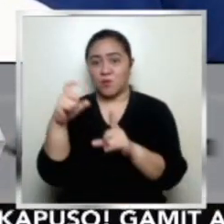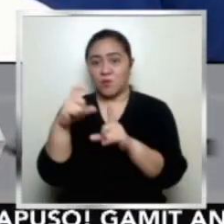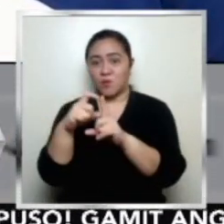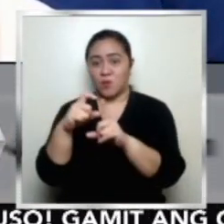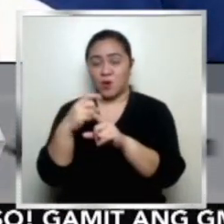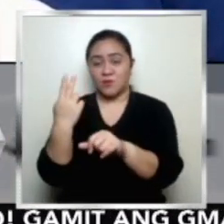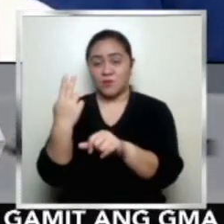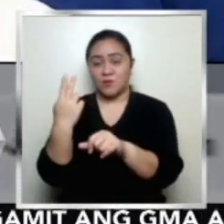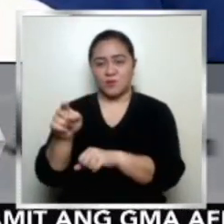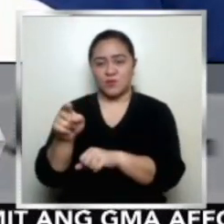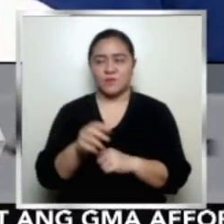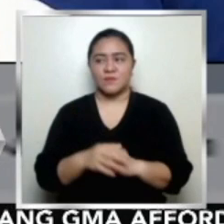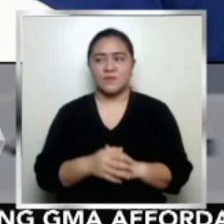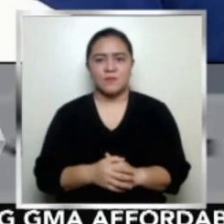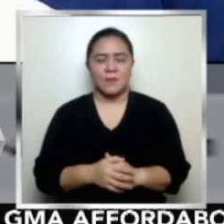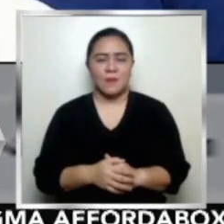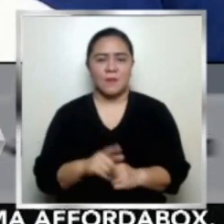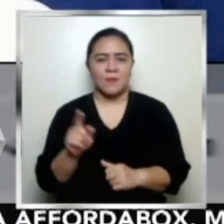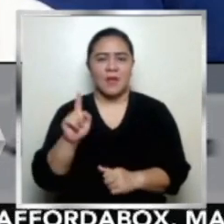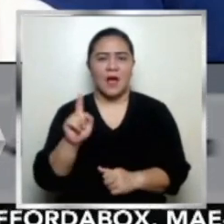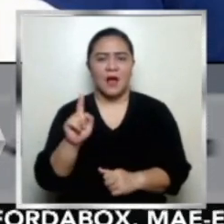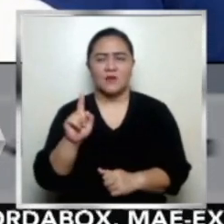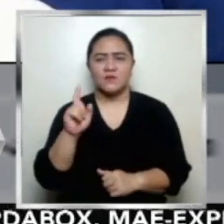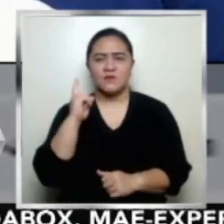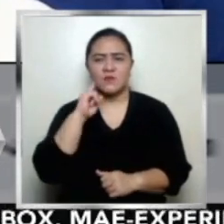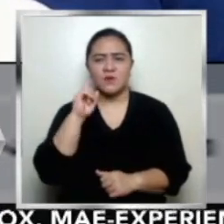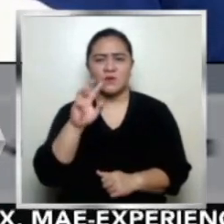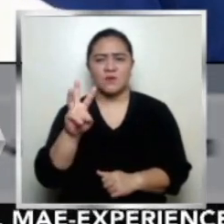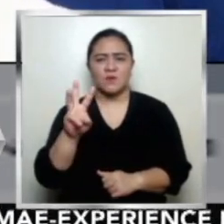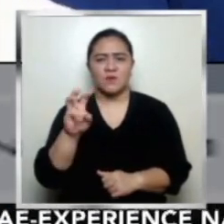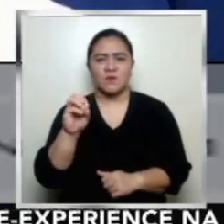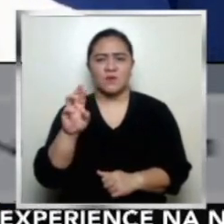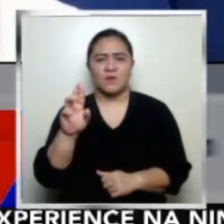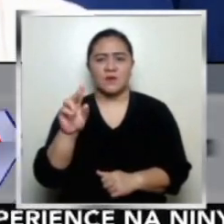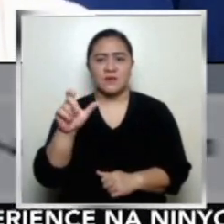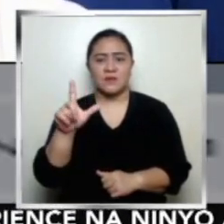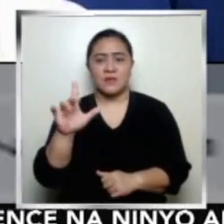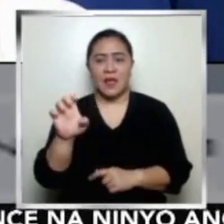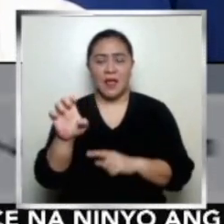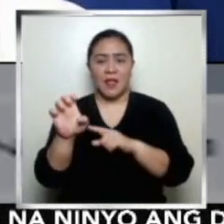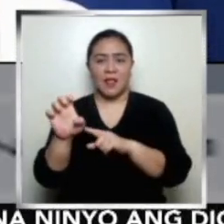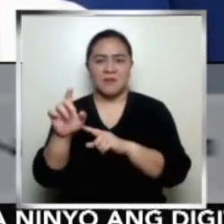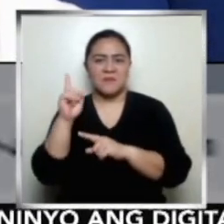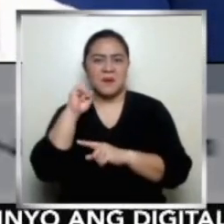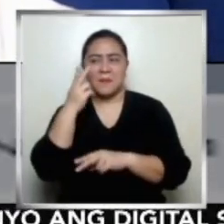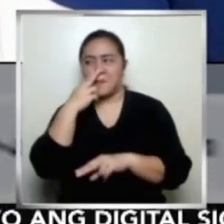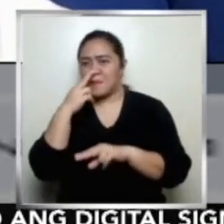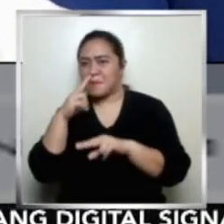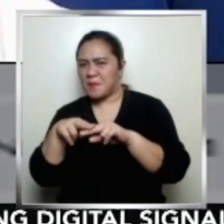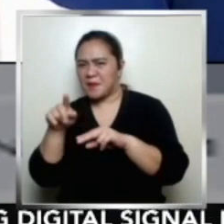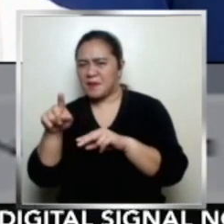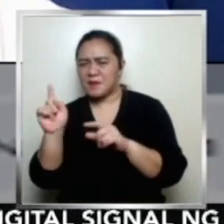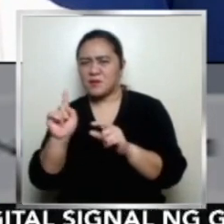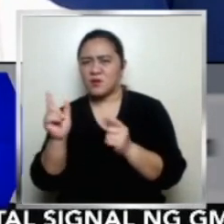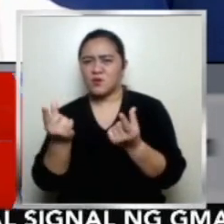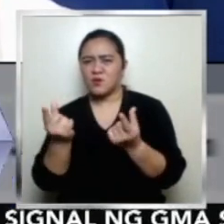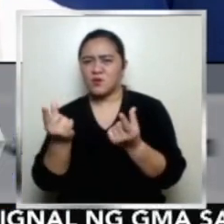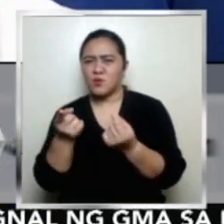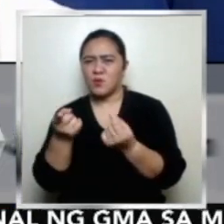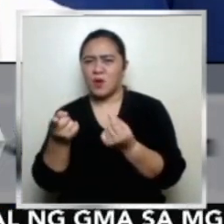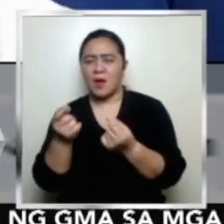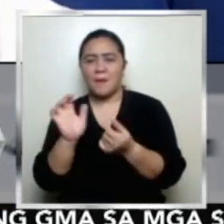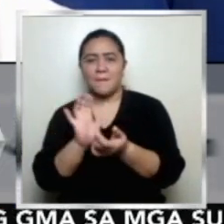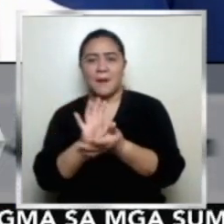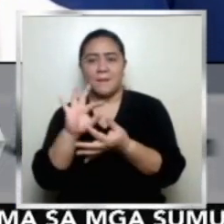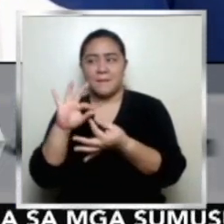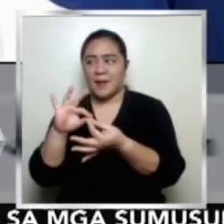ng Wordle ay word saka riddle na pinagsama. So naisip ko funny siguro kung yung Tagalog version, kung gagawa ng